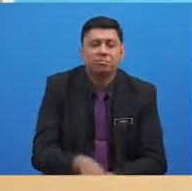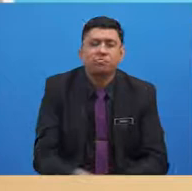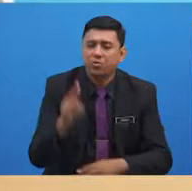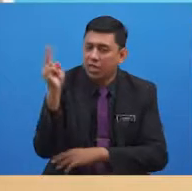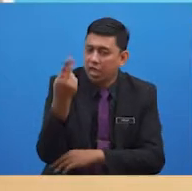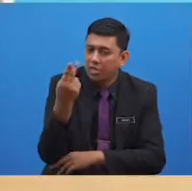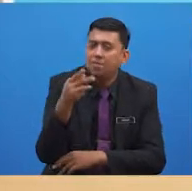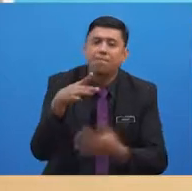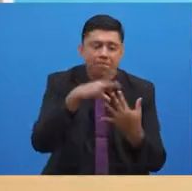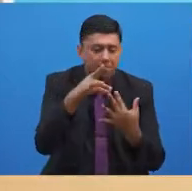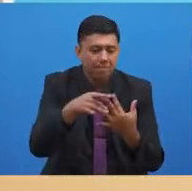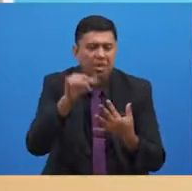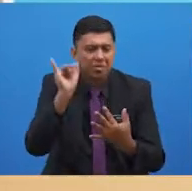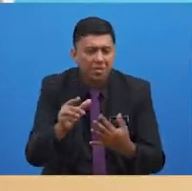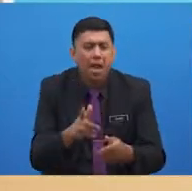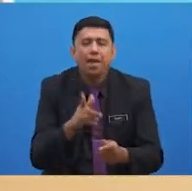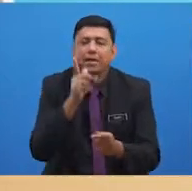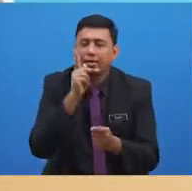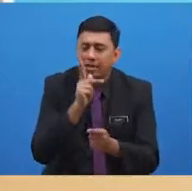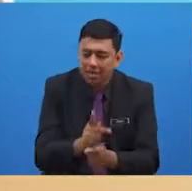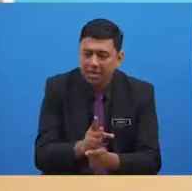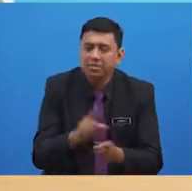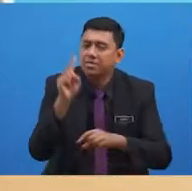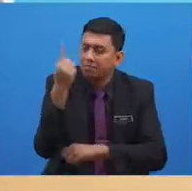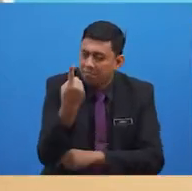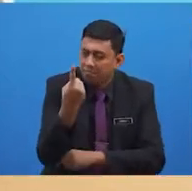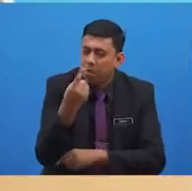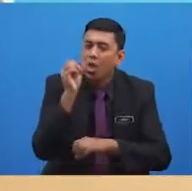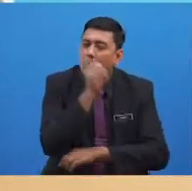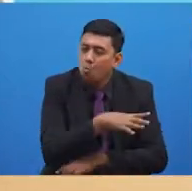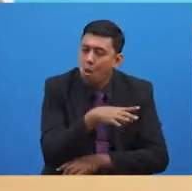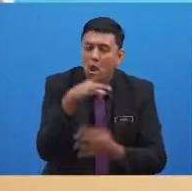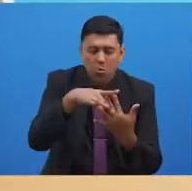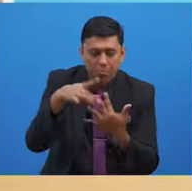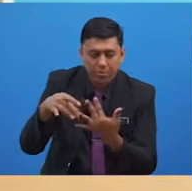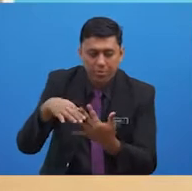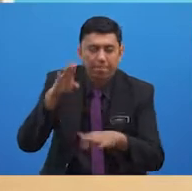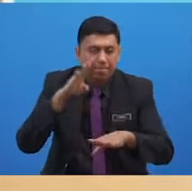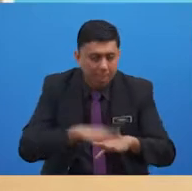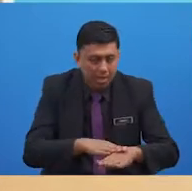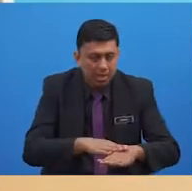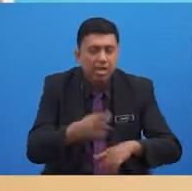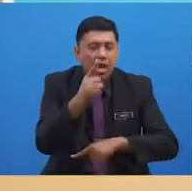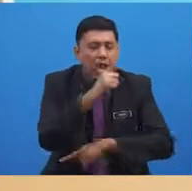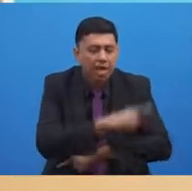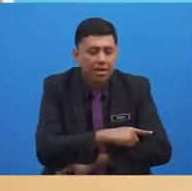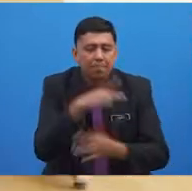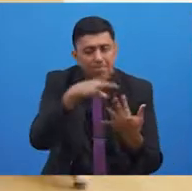hanya pengundi yang berkelayakan sahaja yang boleh membuang undi pada hari